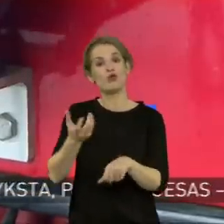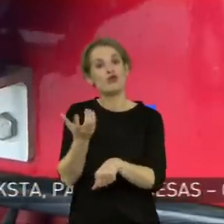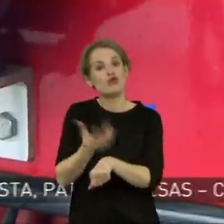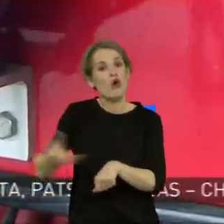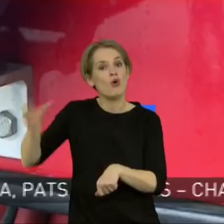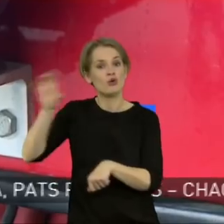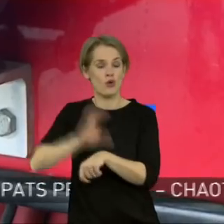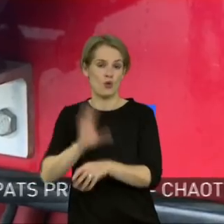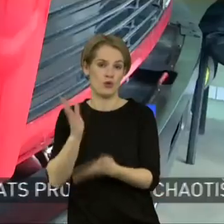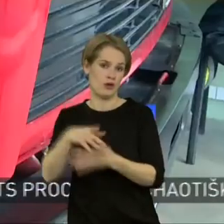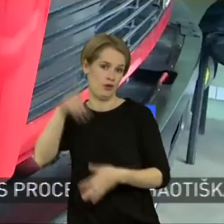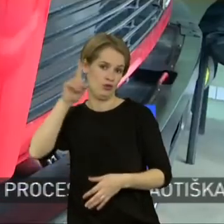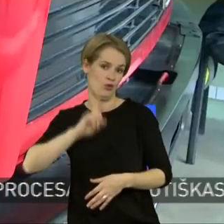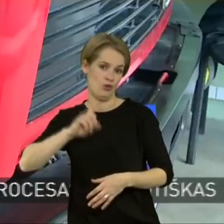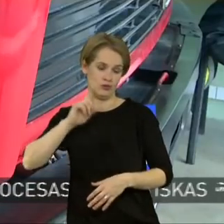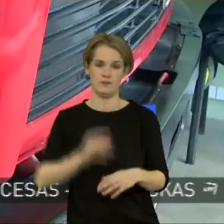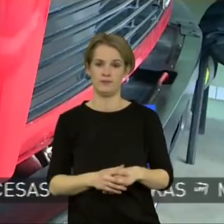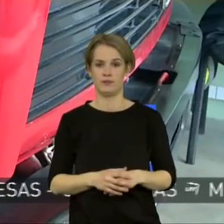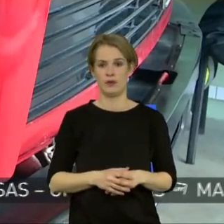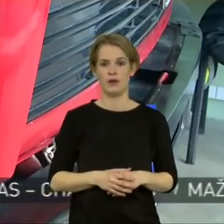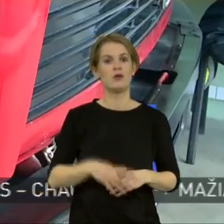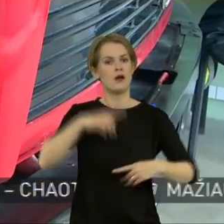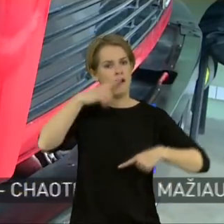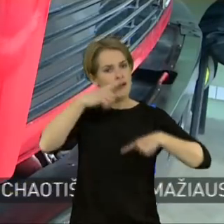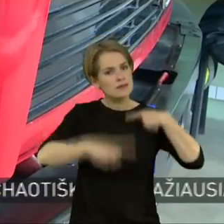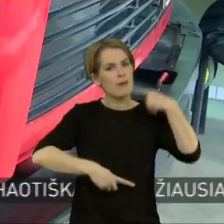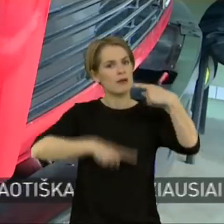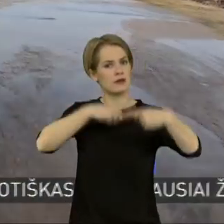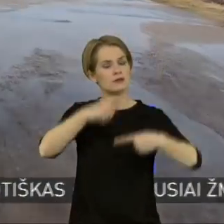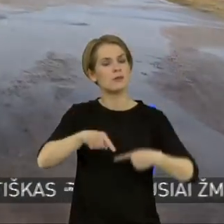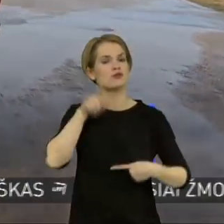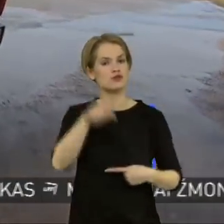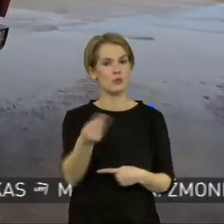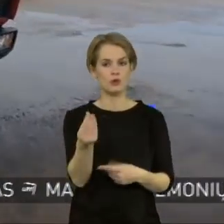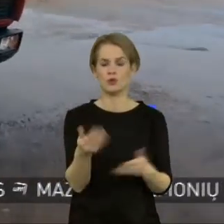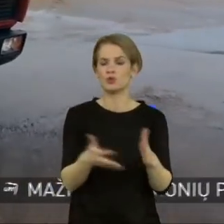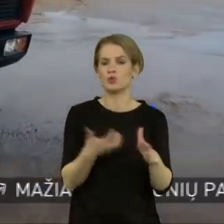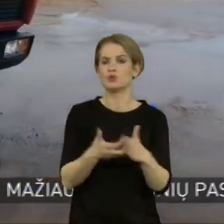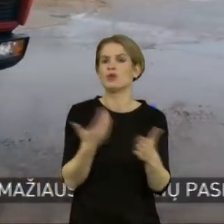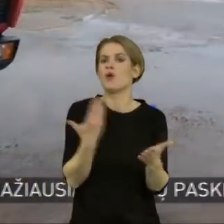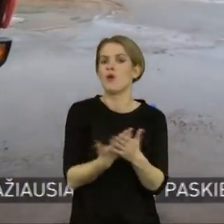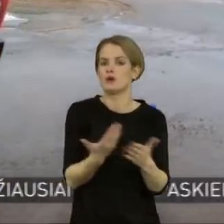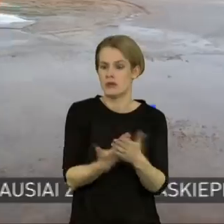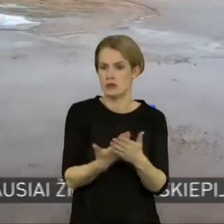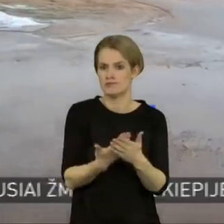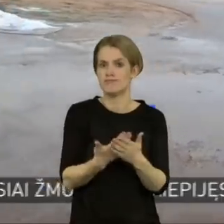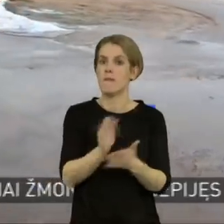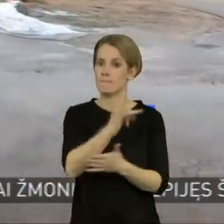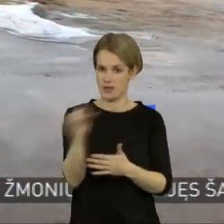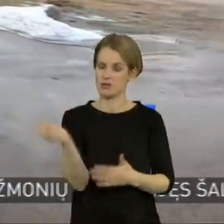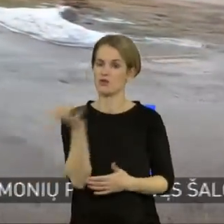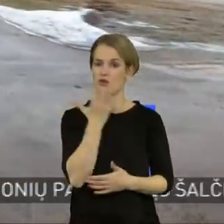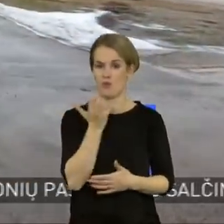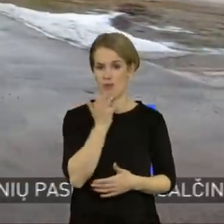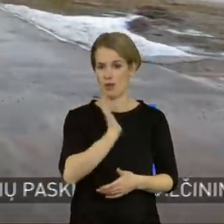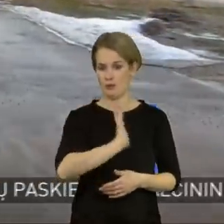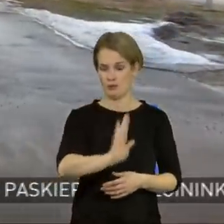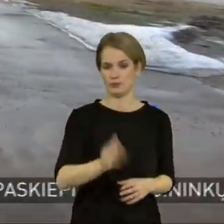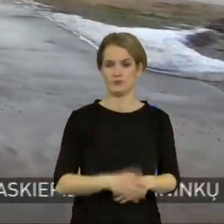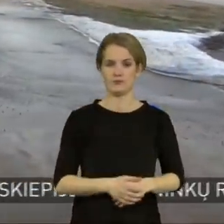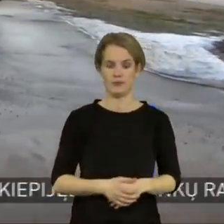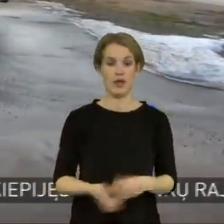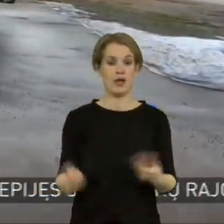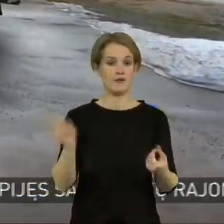kiekvienais metais vis trūksta lėšų šiai funkcijai vykdyti, tai mes bandysim aiškintis. Pasak